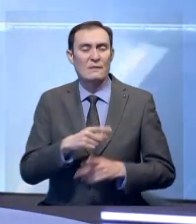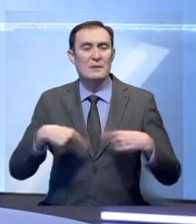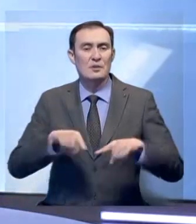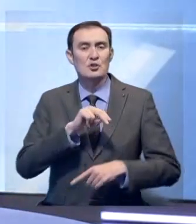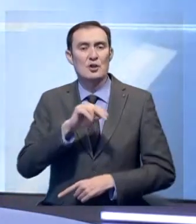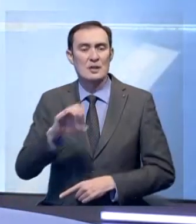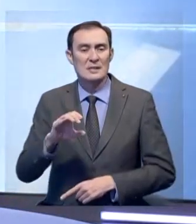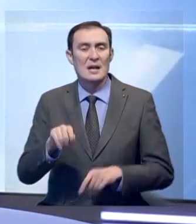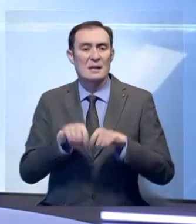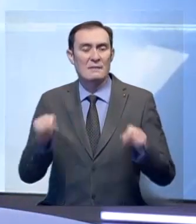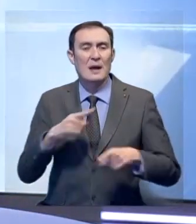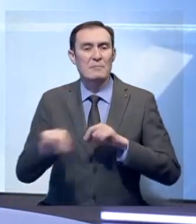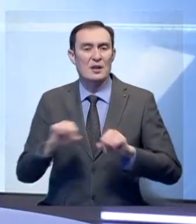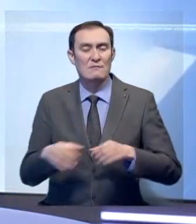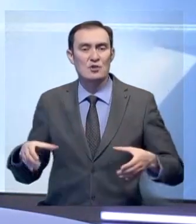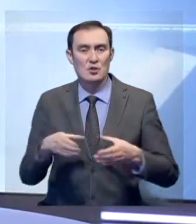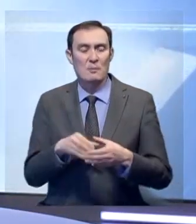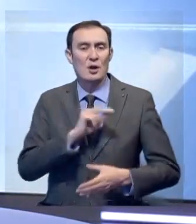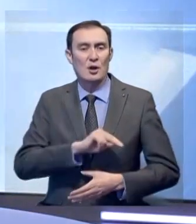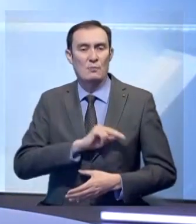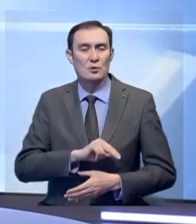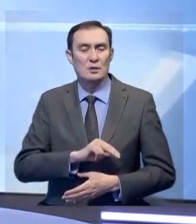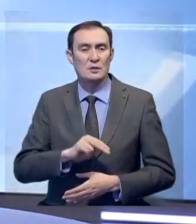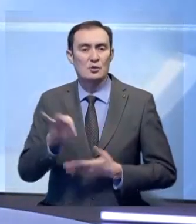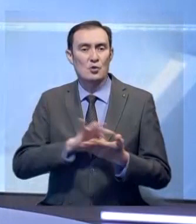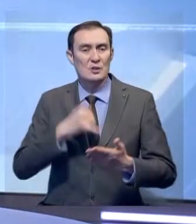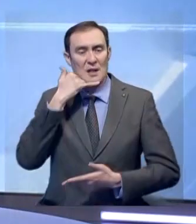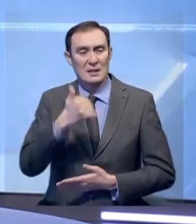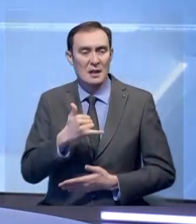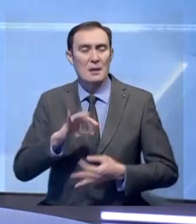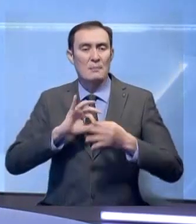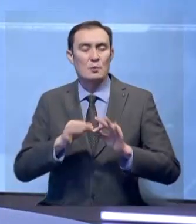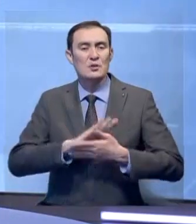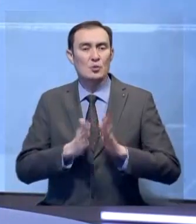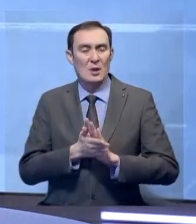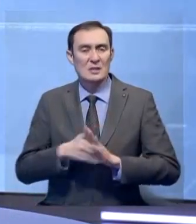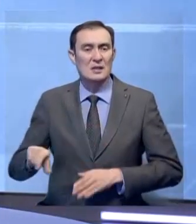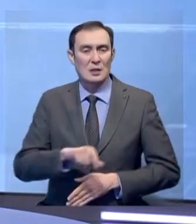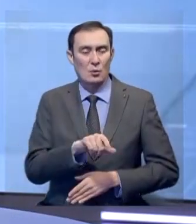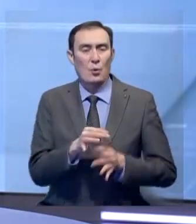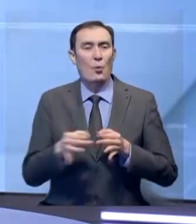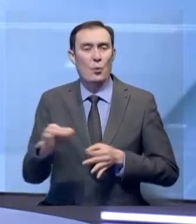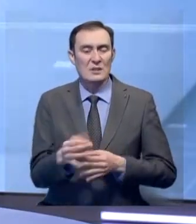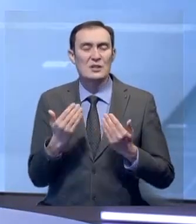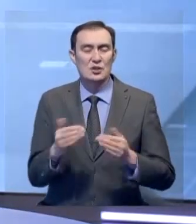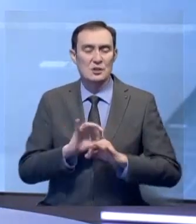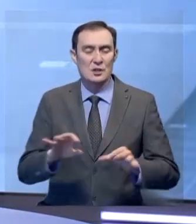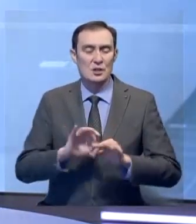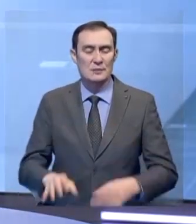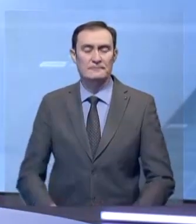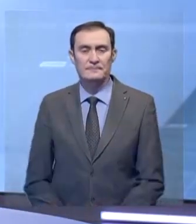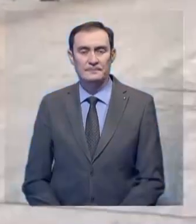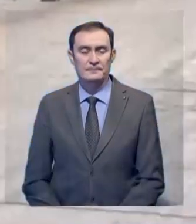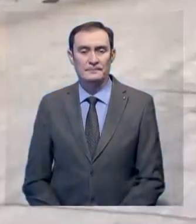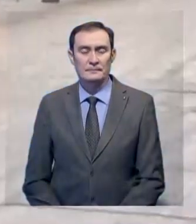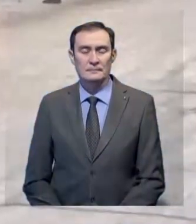департаменте ПУЧС развернули оперативный штаб. Работает горячая линия. Подробнее о ситуации на трассах региона расскажет Анастасия Сулейманова.